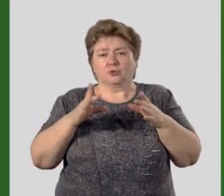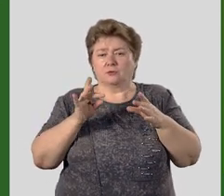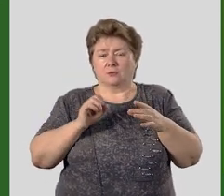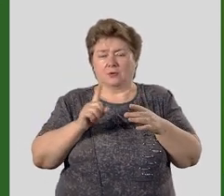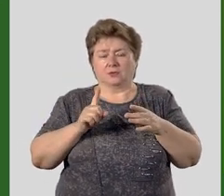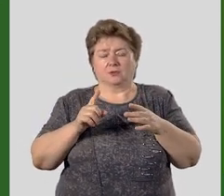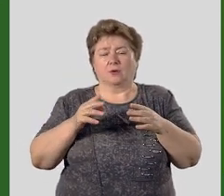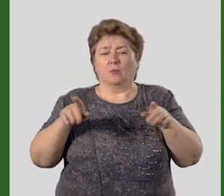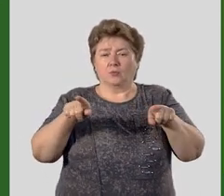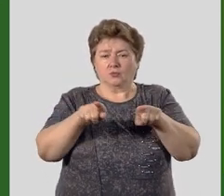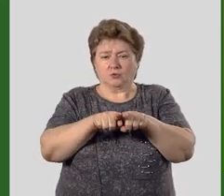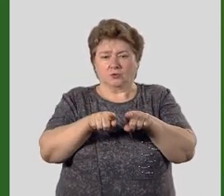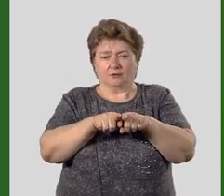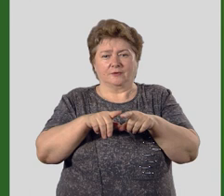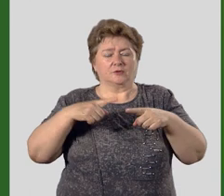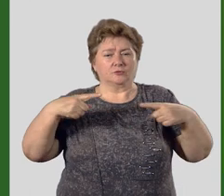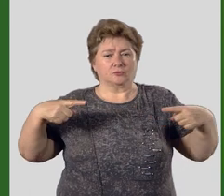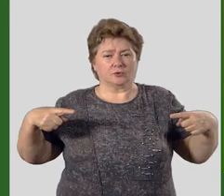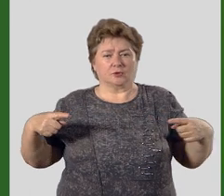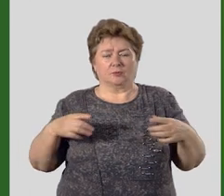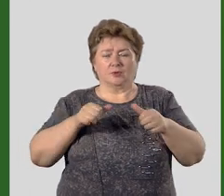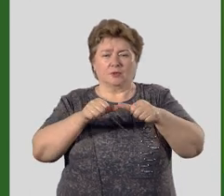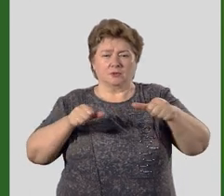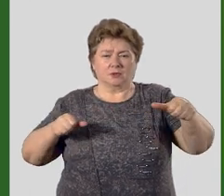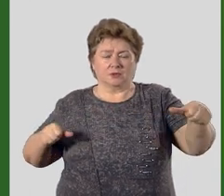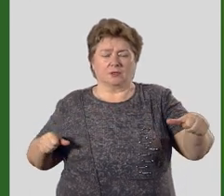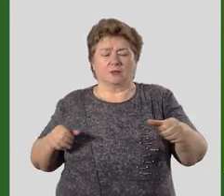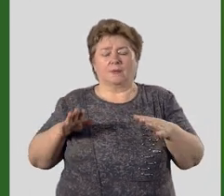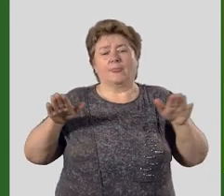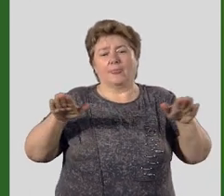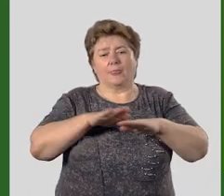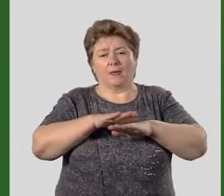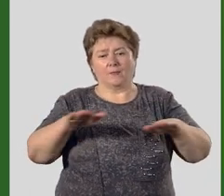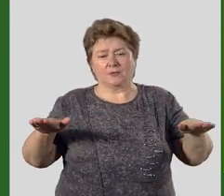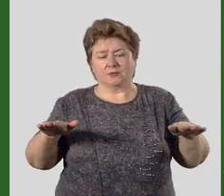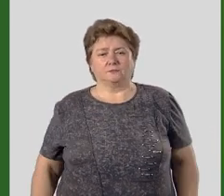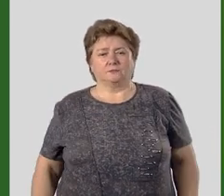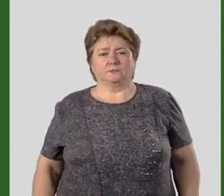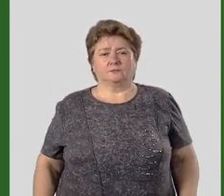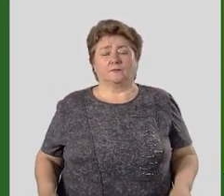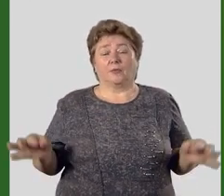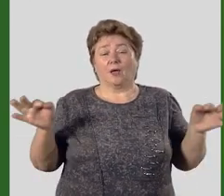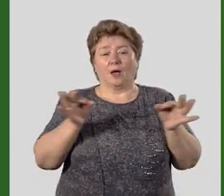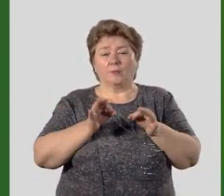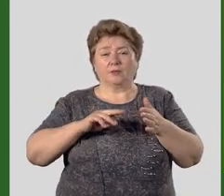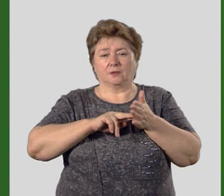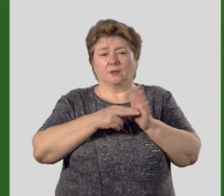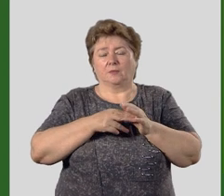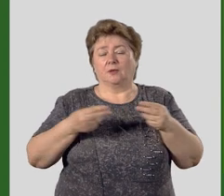раз по сравнению с теми расстояниями на местности. Объекты на